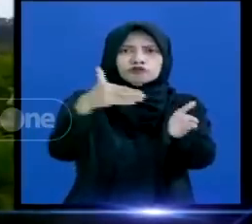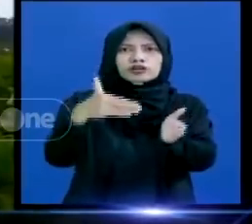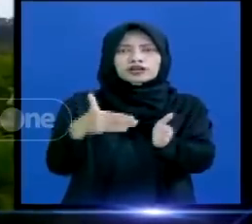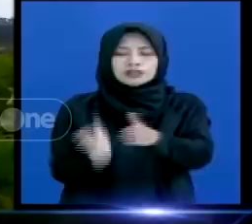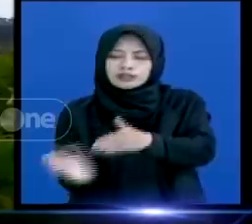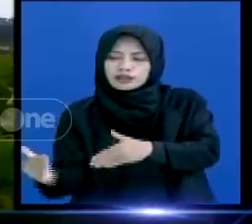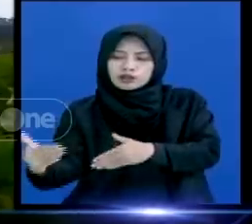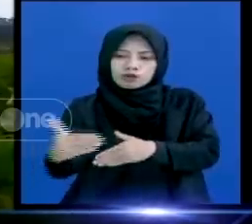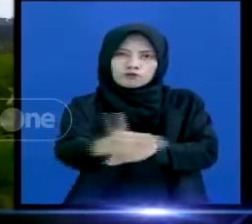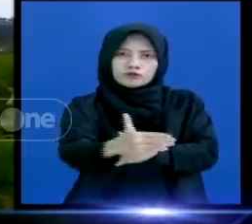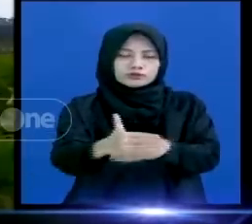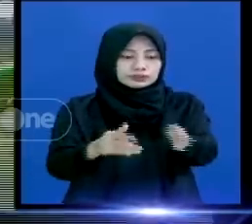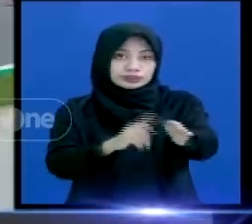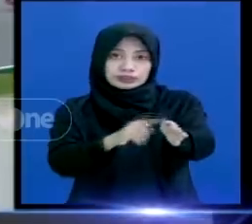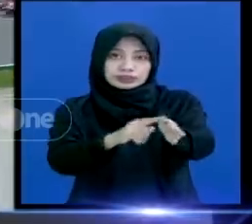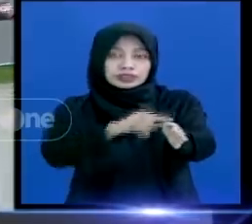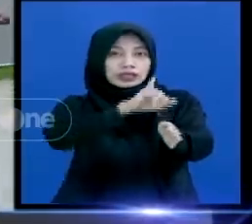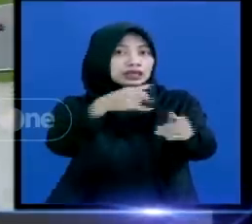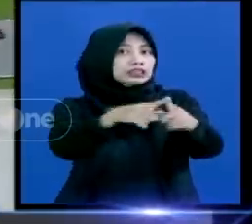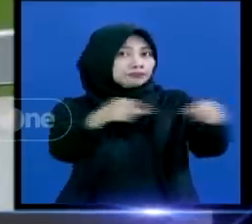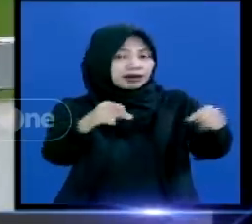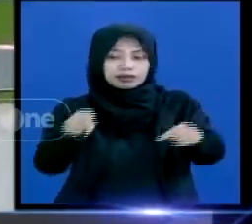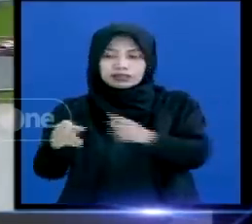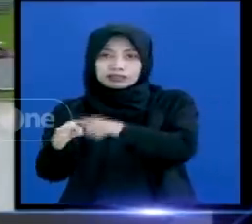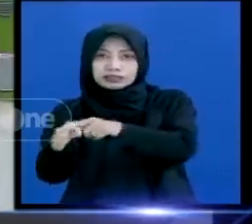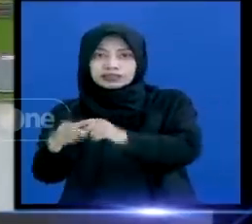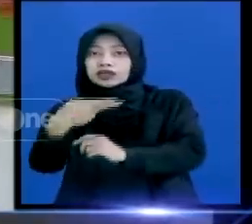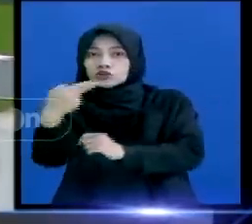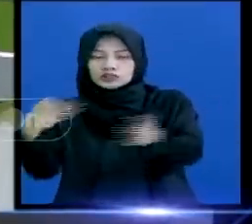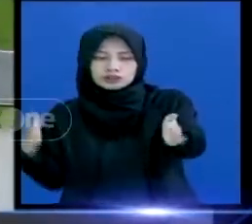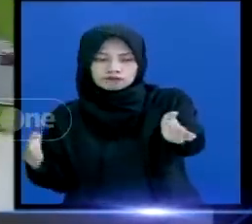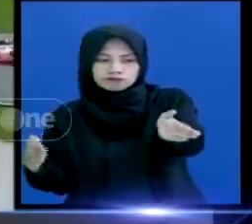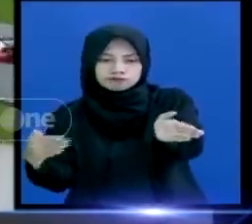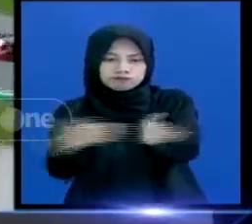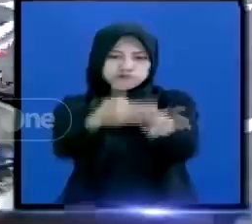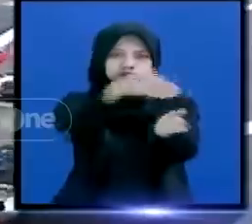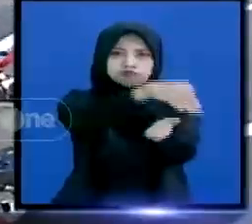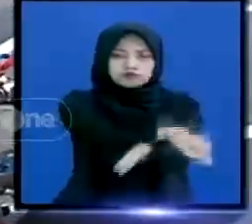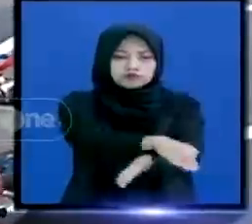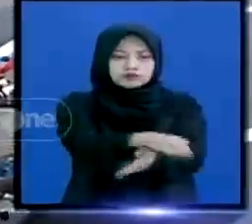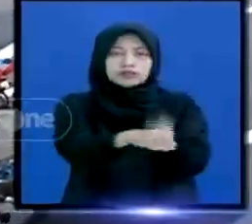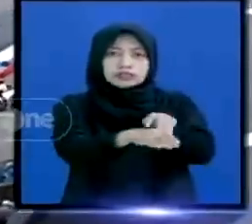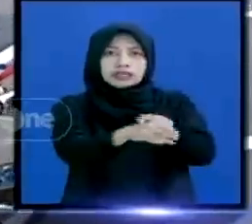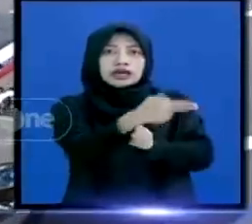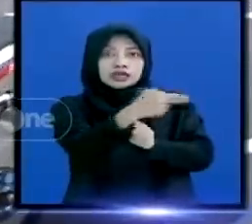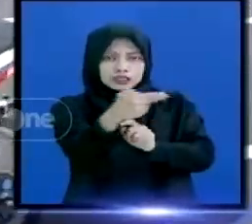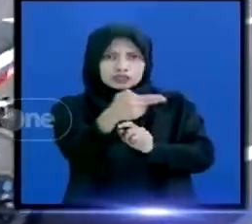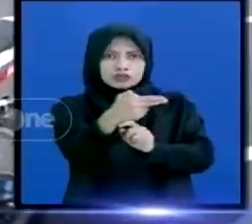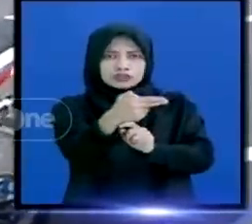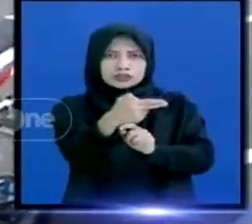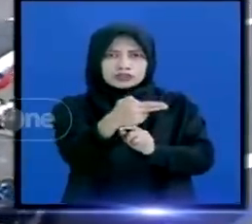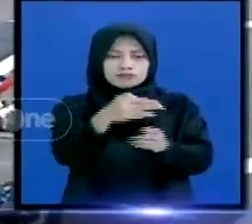dengan pembalap asal Jepang, Takuma Yatsunama. Akibat insiden tersebut, Afridza, yang sudah berada di posisi